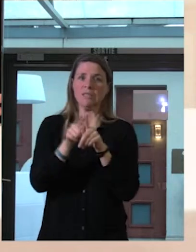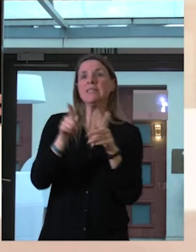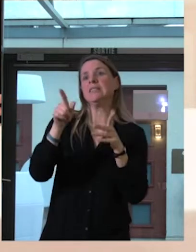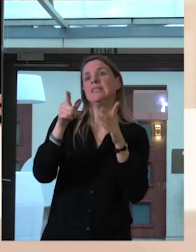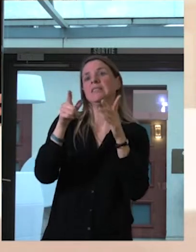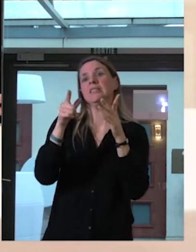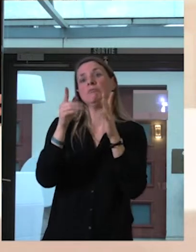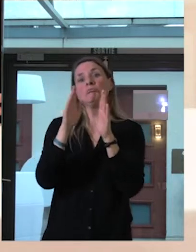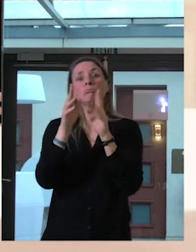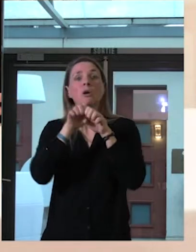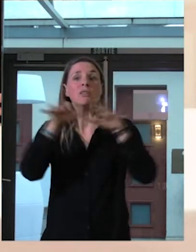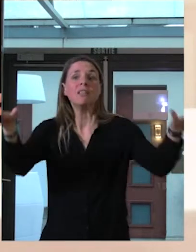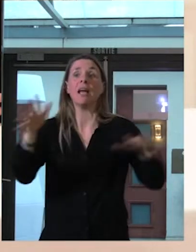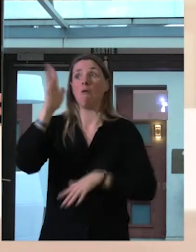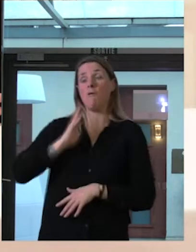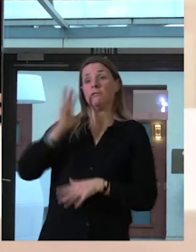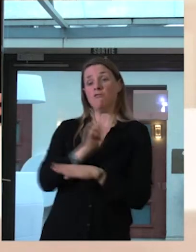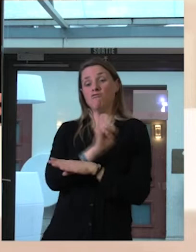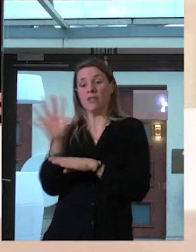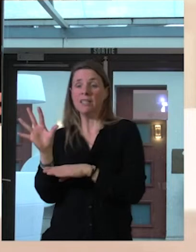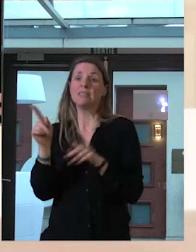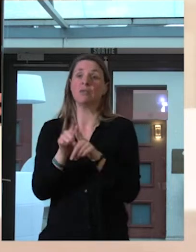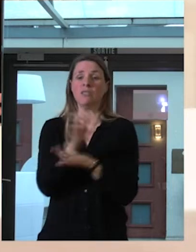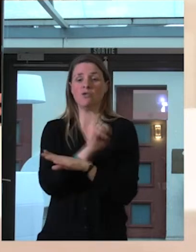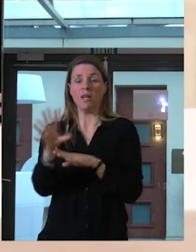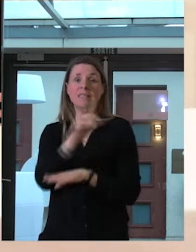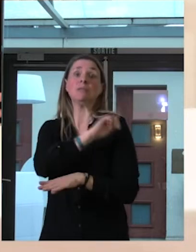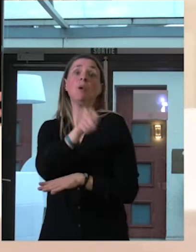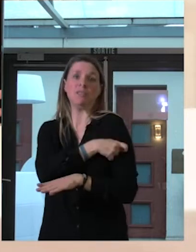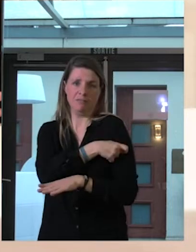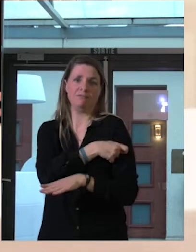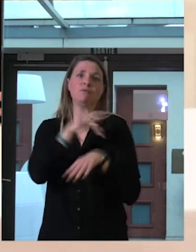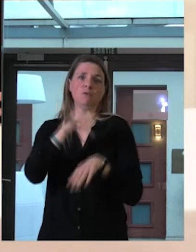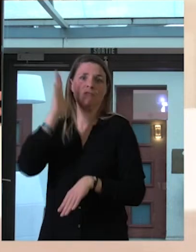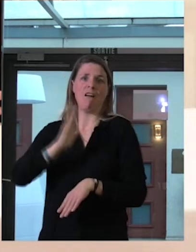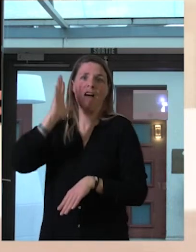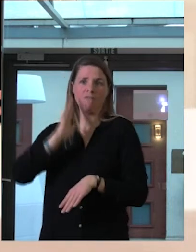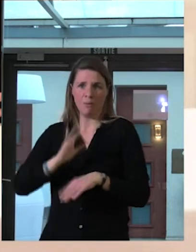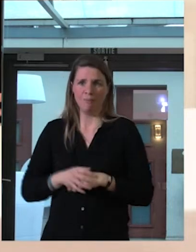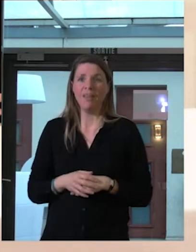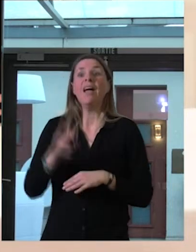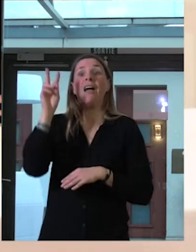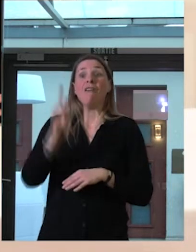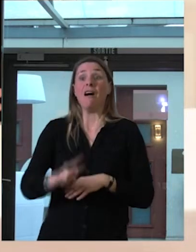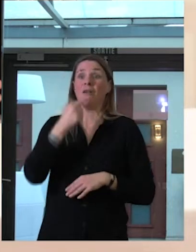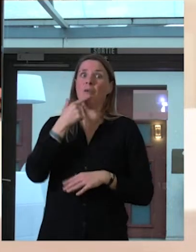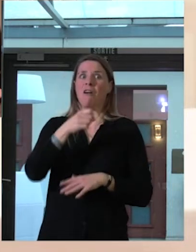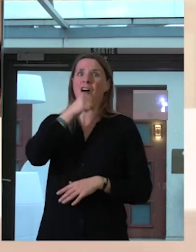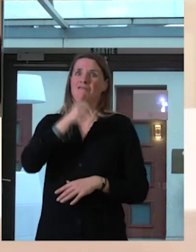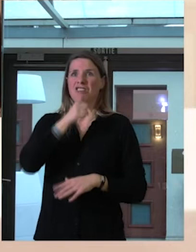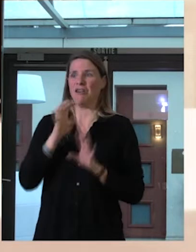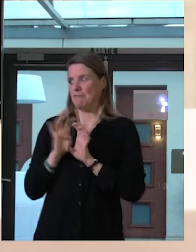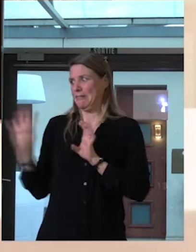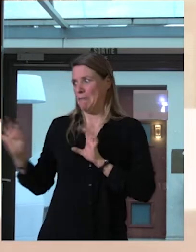et ancienne journaliste et notamment journaliste sportive. À une époque, je suis la doyenne de la table, moi, donc où